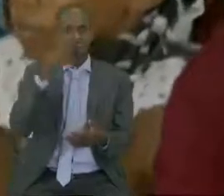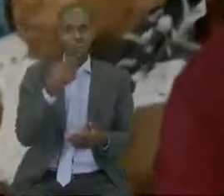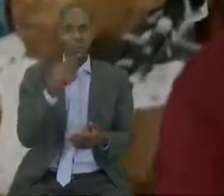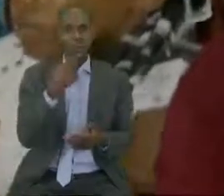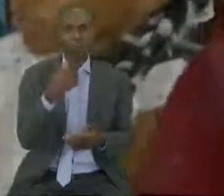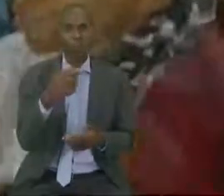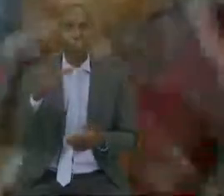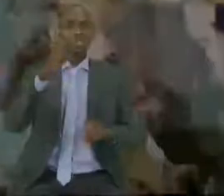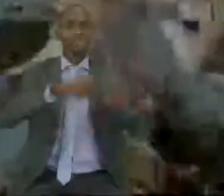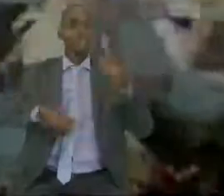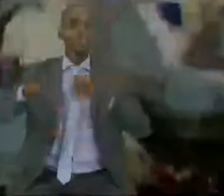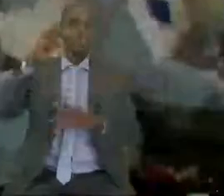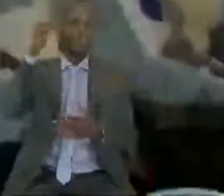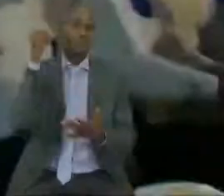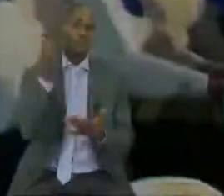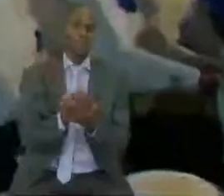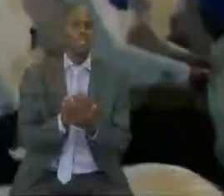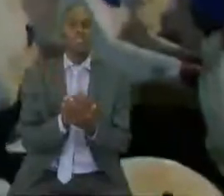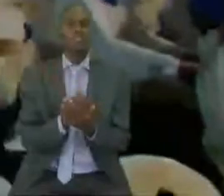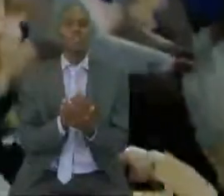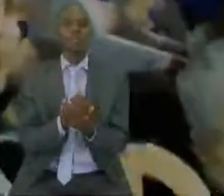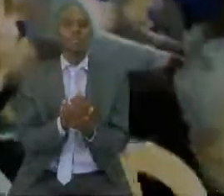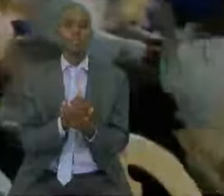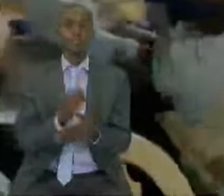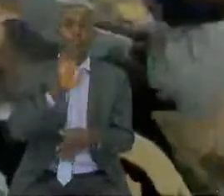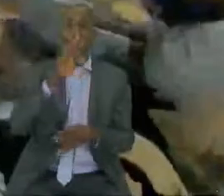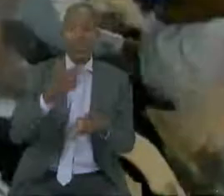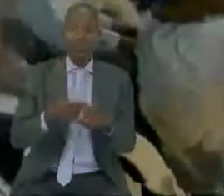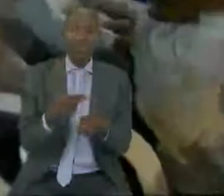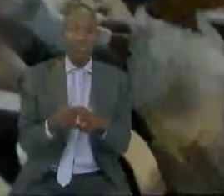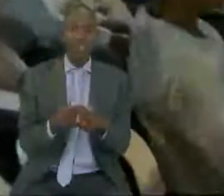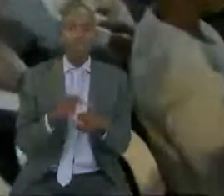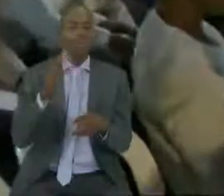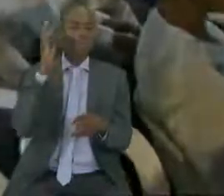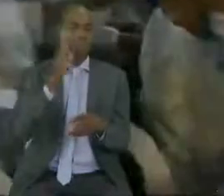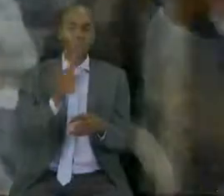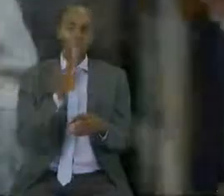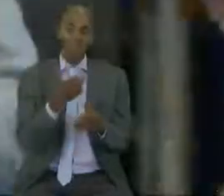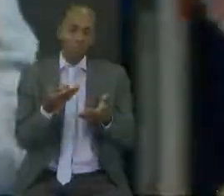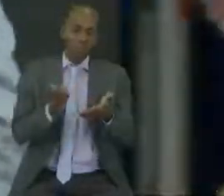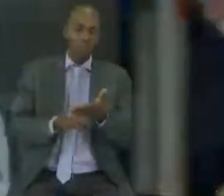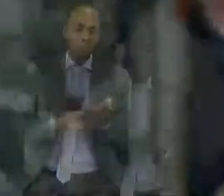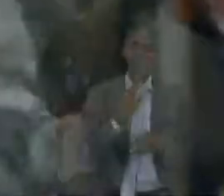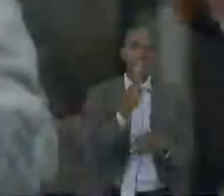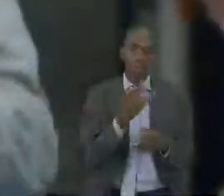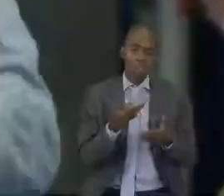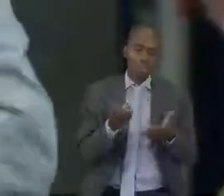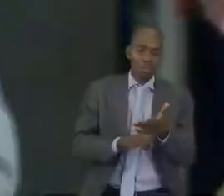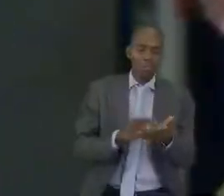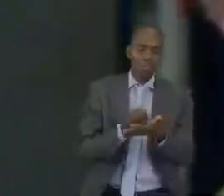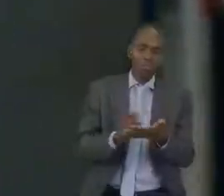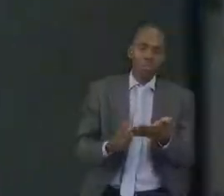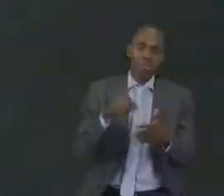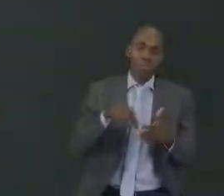là? Amen. C'est là. Ton nom sera enregistré au ciel. Et